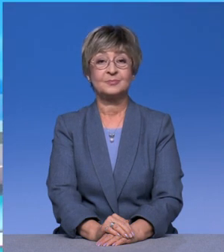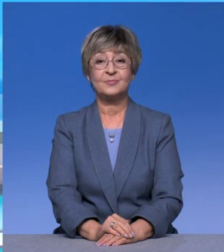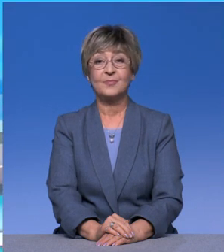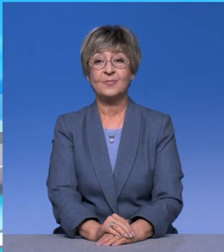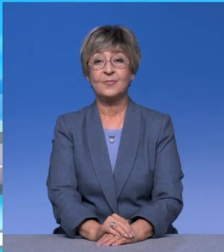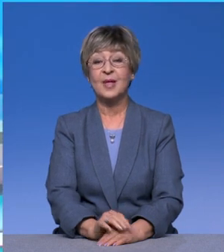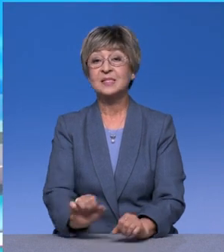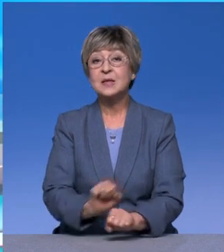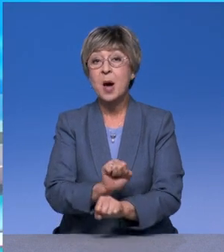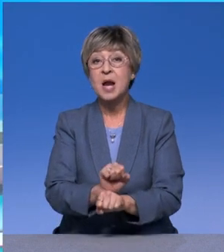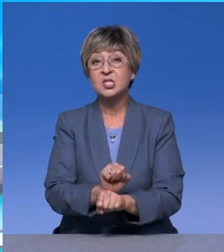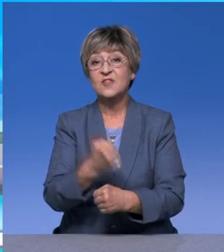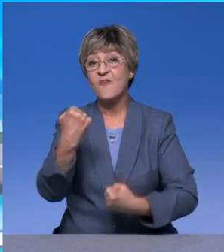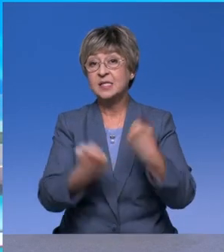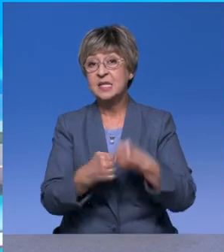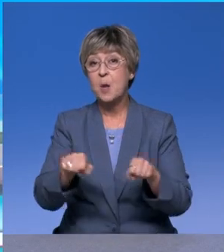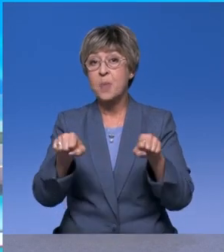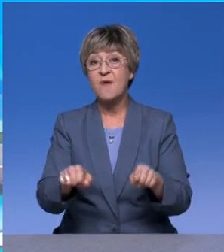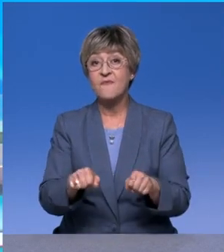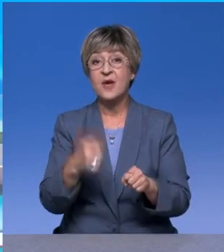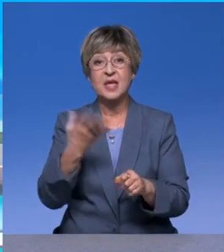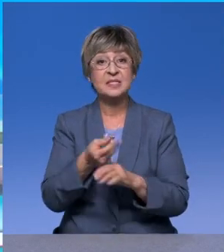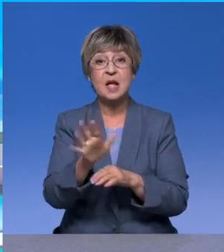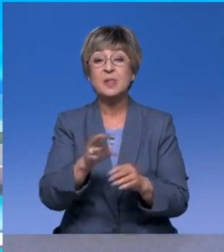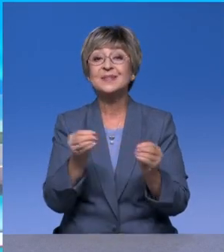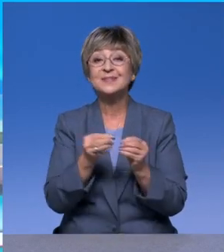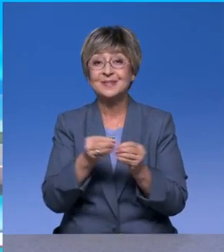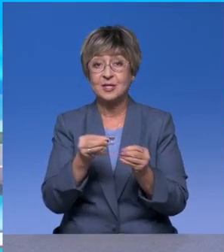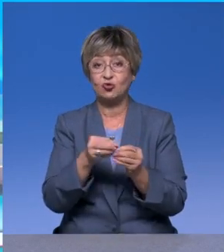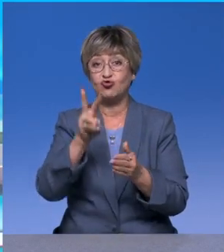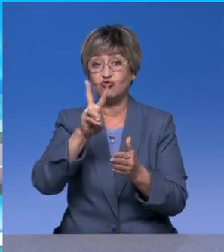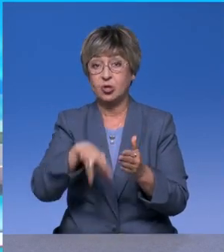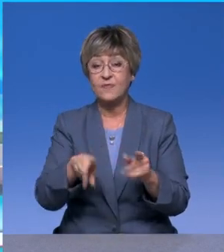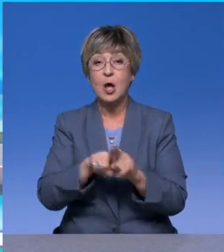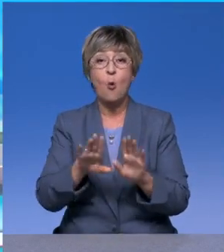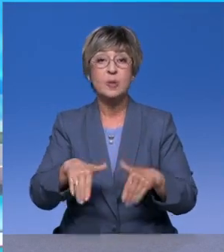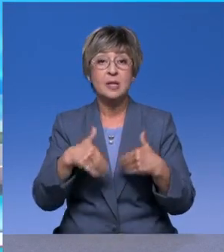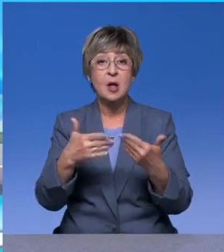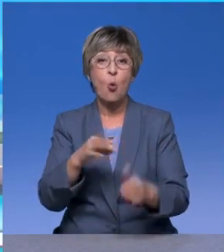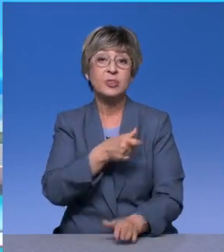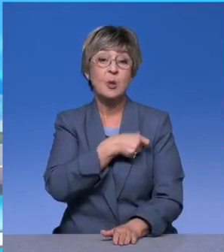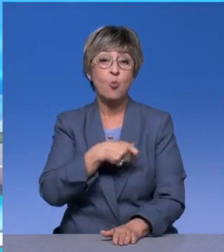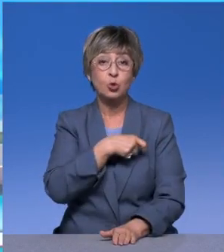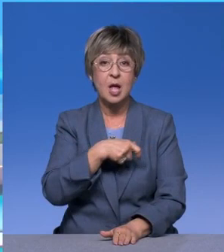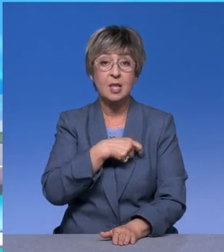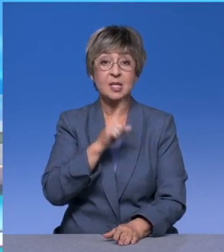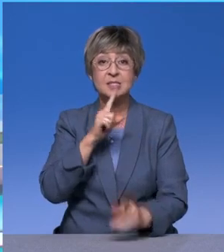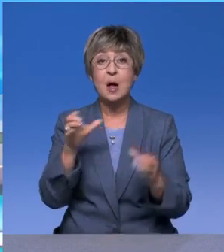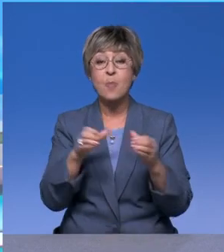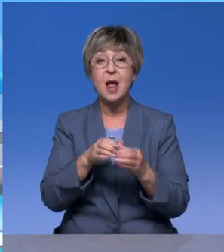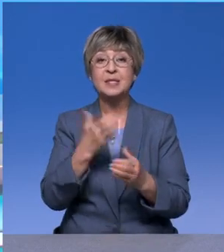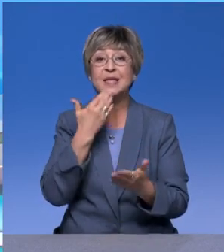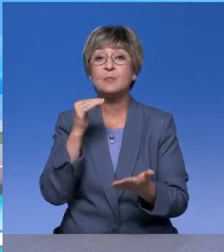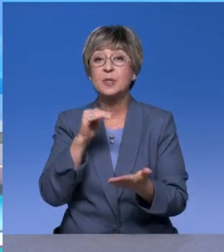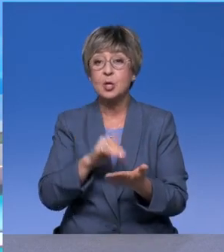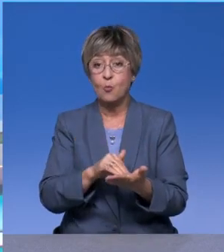Замораживать водительские права при 10 и более неоплаченных штрафах. Такое предложение поступило от депутата Заксобрания Санкт-Петербурга.